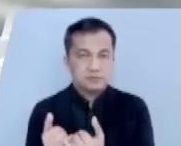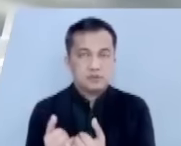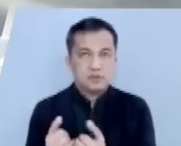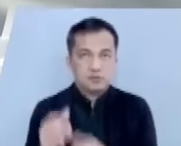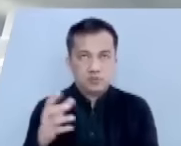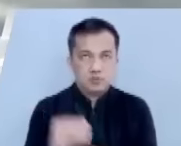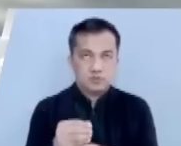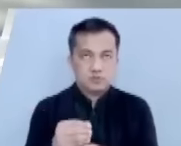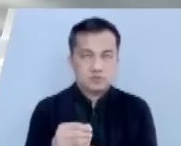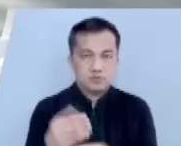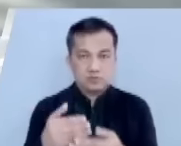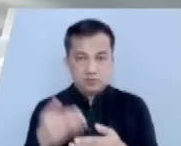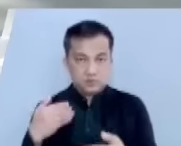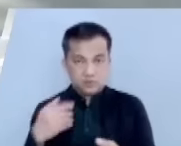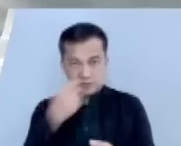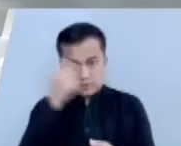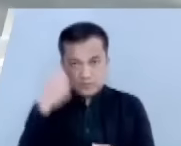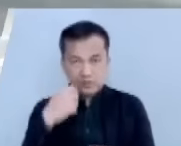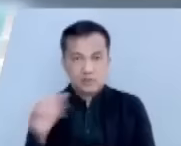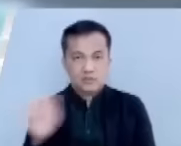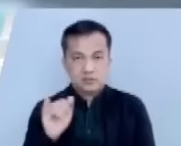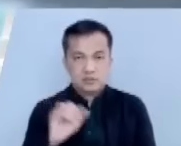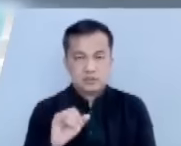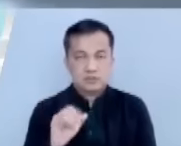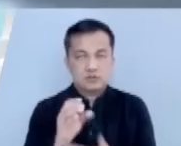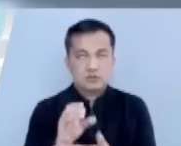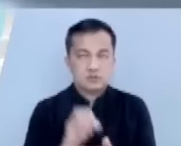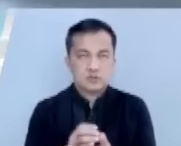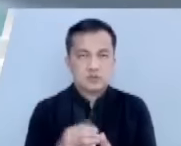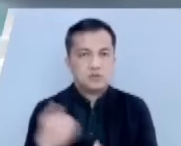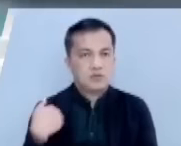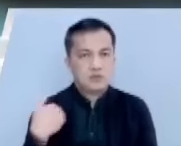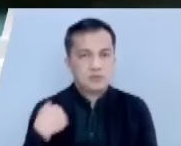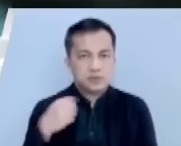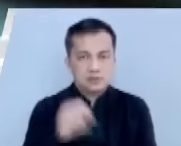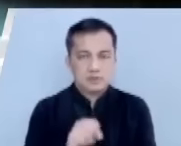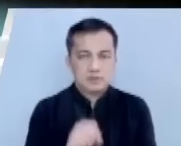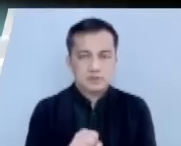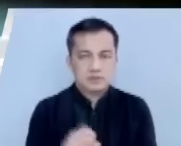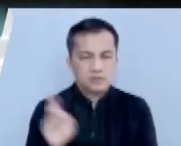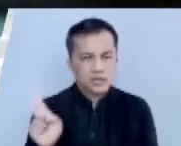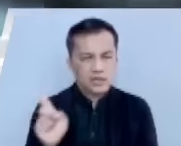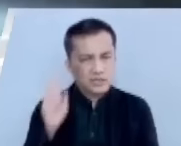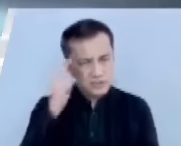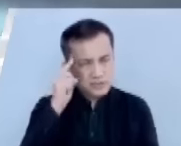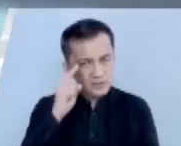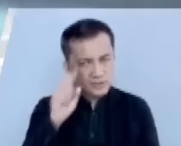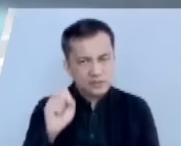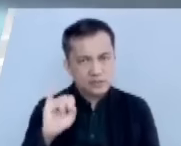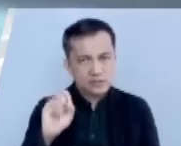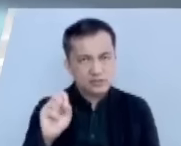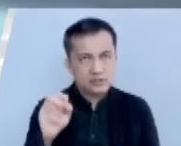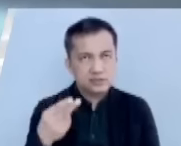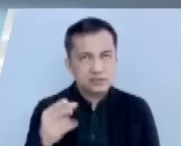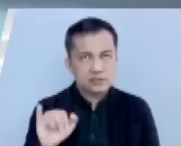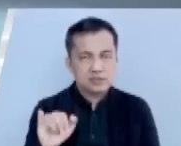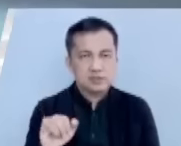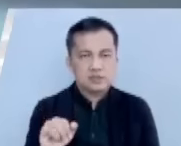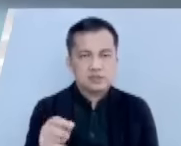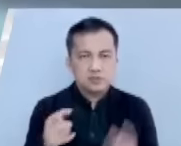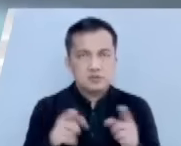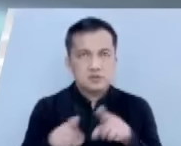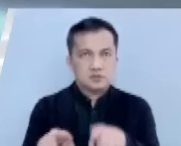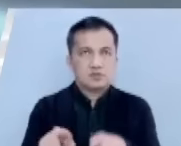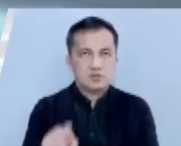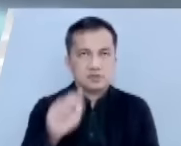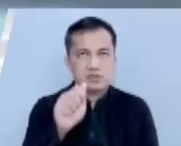graduate na may katulad niyang kurso na wala pa rin trabaho, ang isa pang iniisip ni Ishii. Sumabay pa po yung AI na parang pumapalit na po